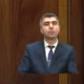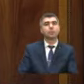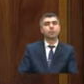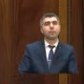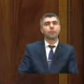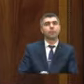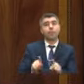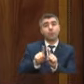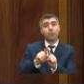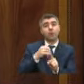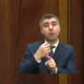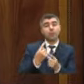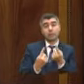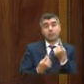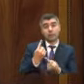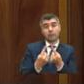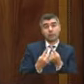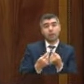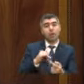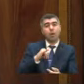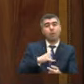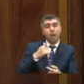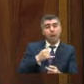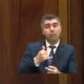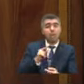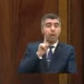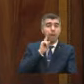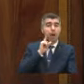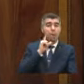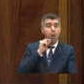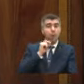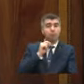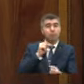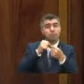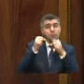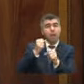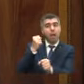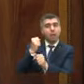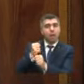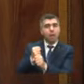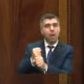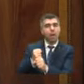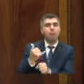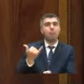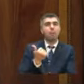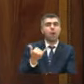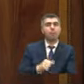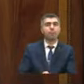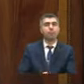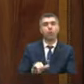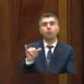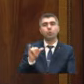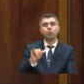بل مئات الآلاف من الشابات والشبان المطالبة بالشغل والعيش الكريم؟ ما هو